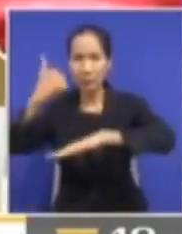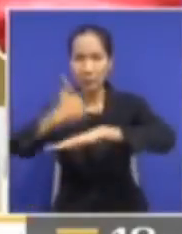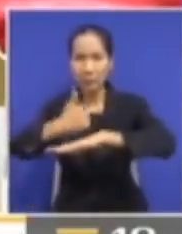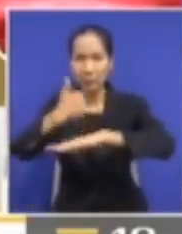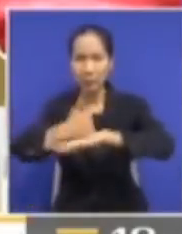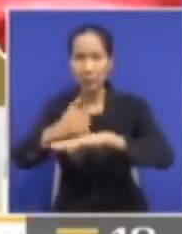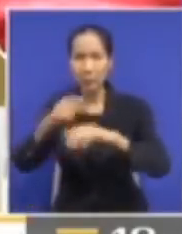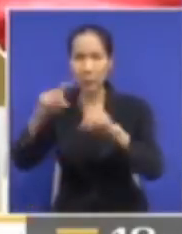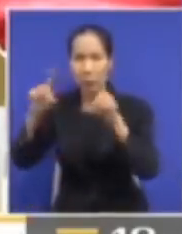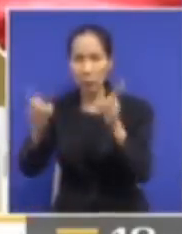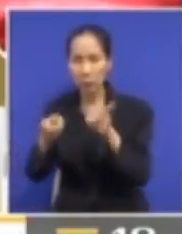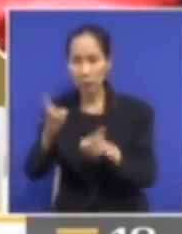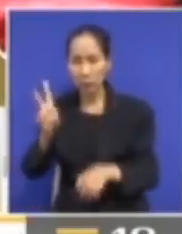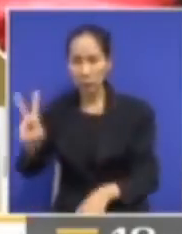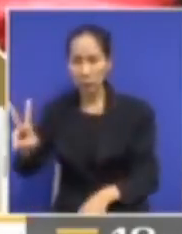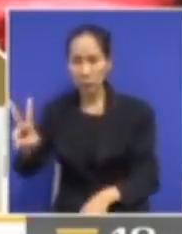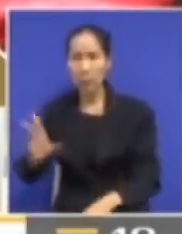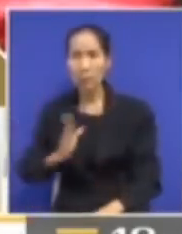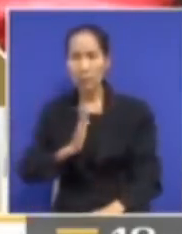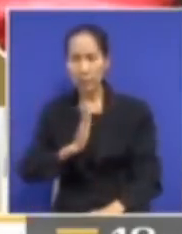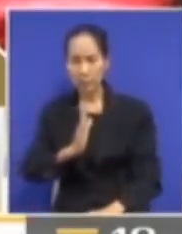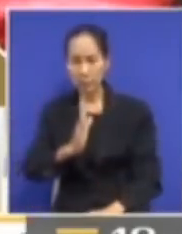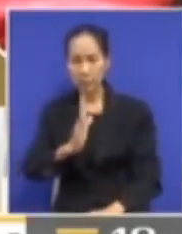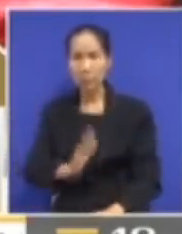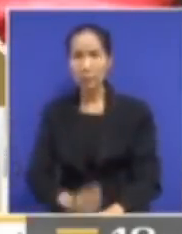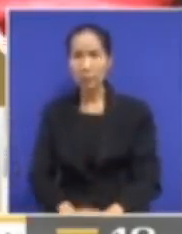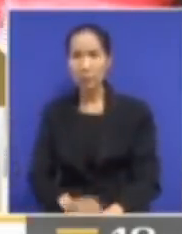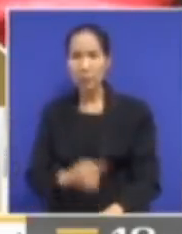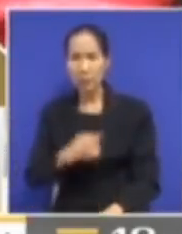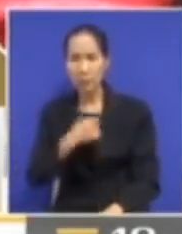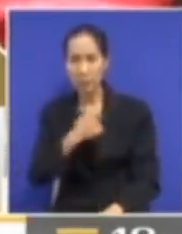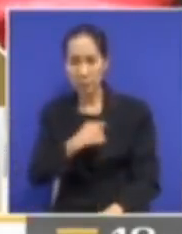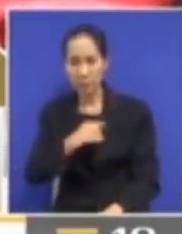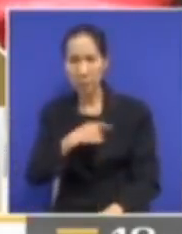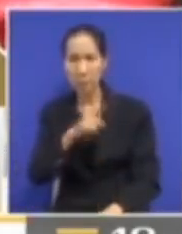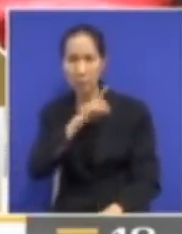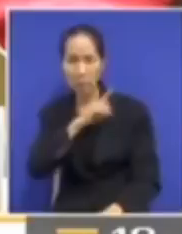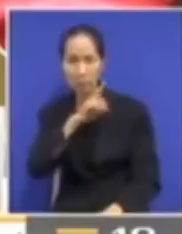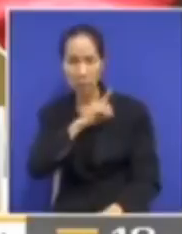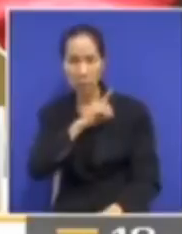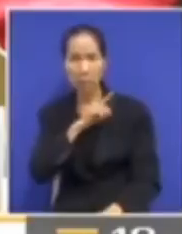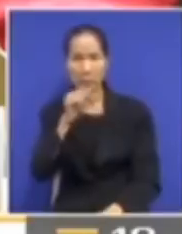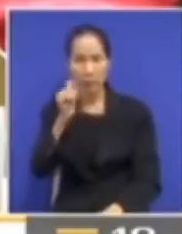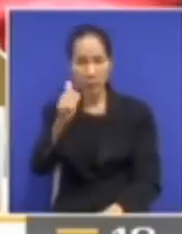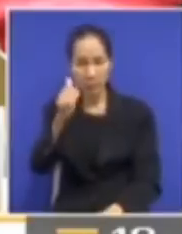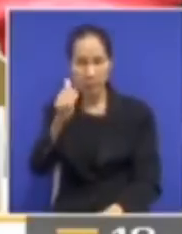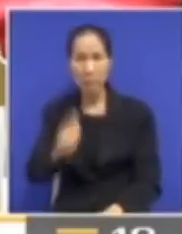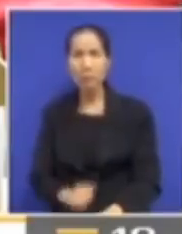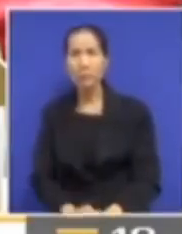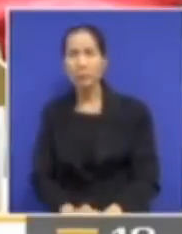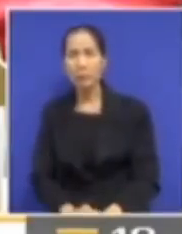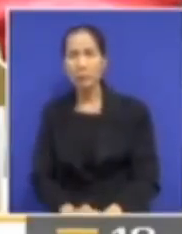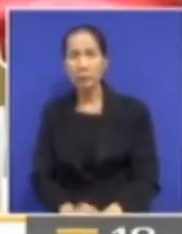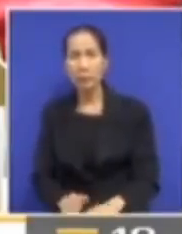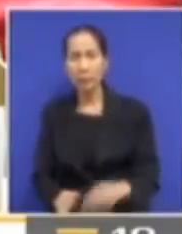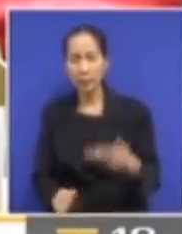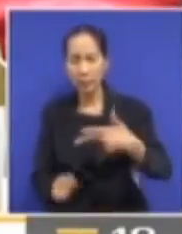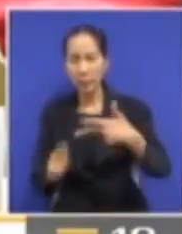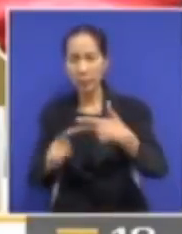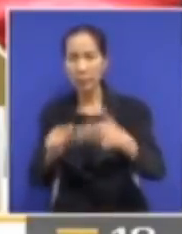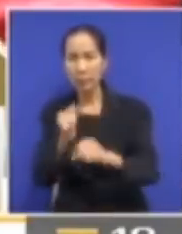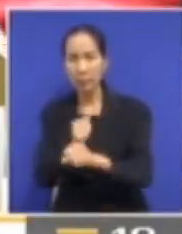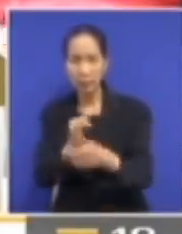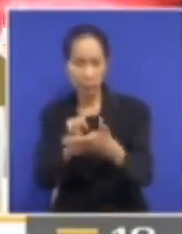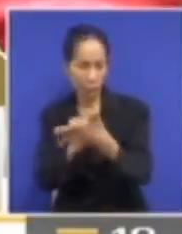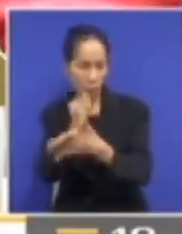งเล็บ2ซื่อสัตย์สุจริตมีจิตสำนึกที่ดีและรับผิดชอบต่อหน้าที่วงเล็บ3ก็ทำในสิ่งที่ถูกต้องช